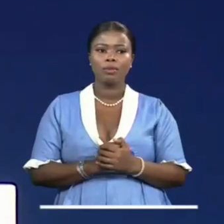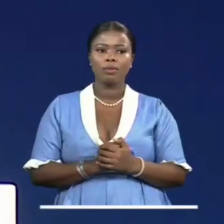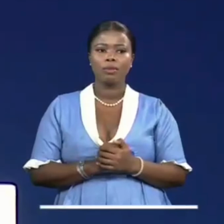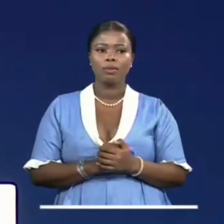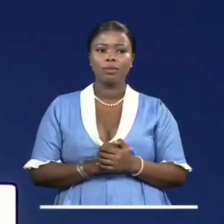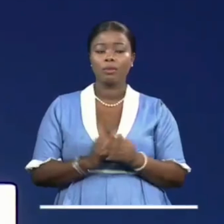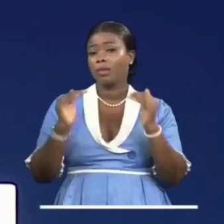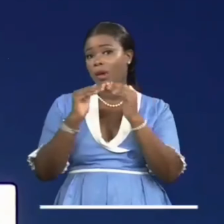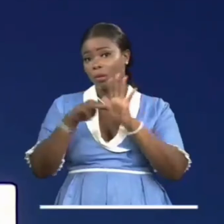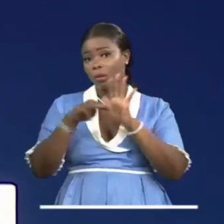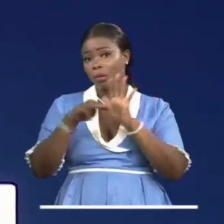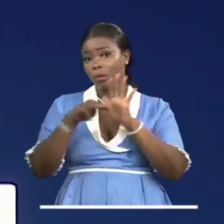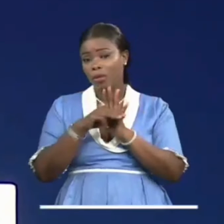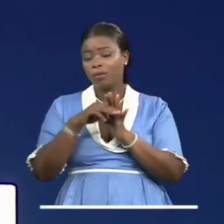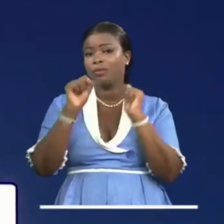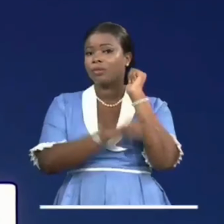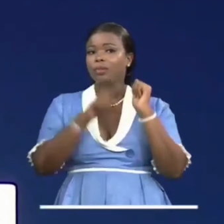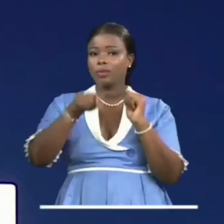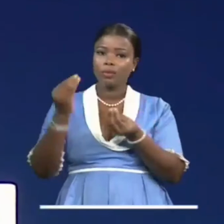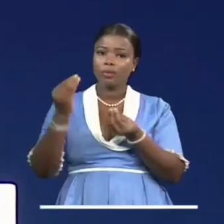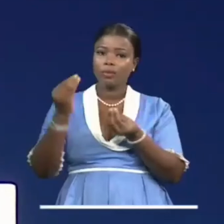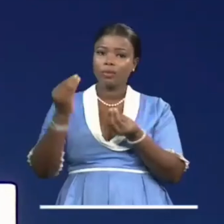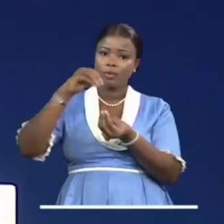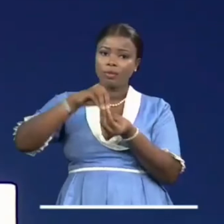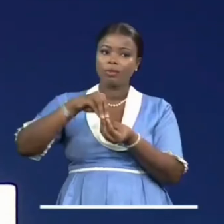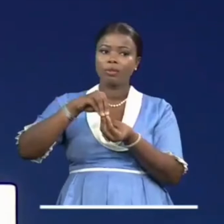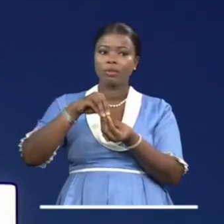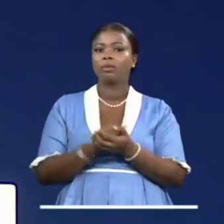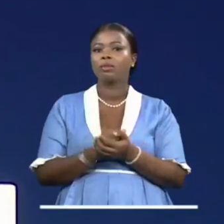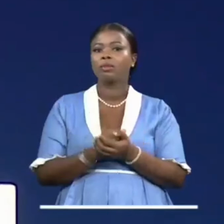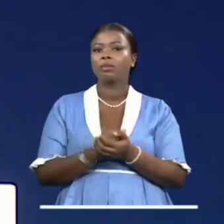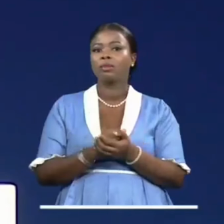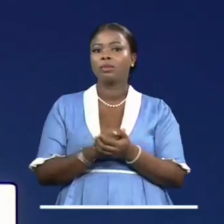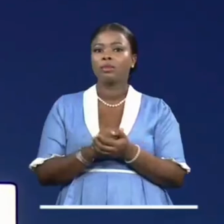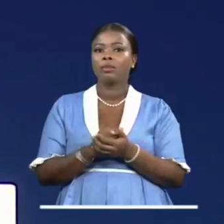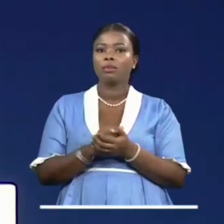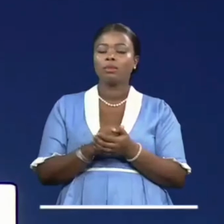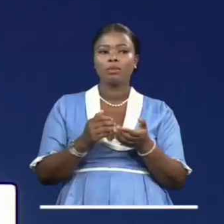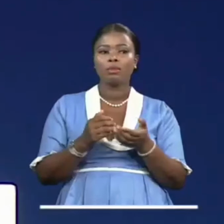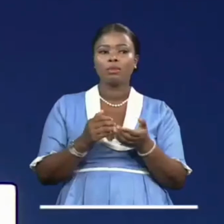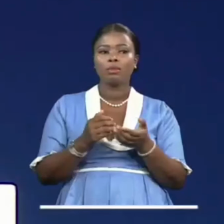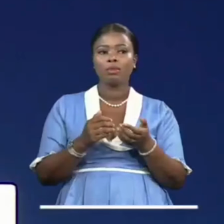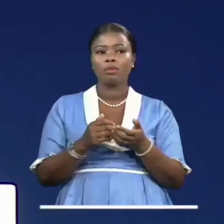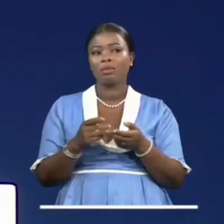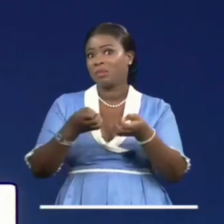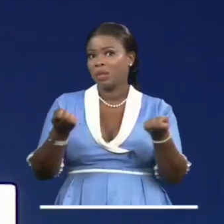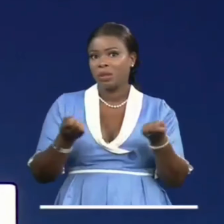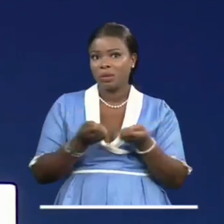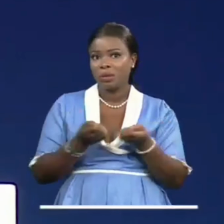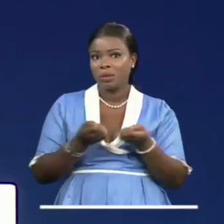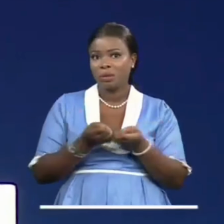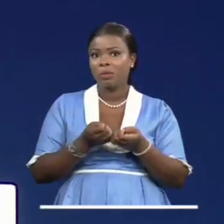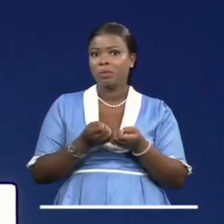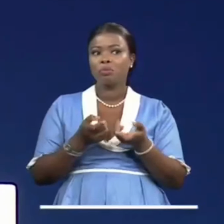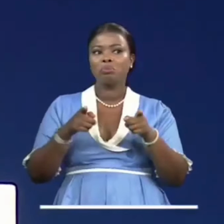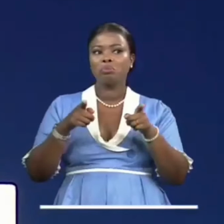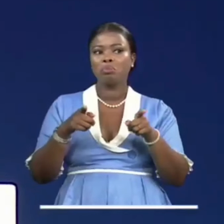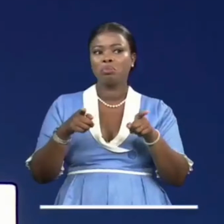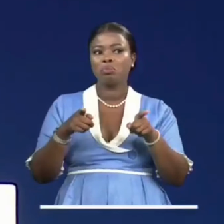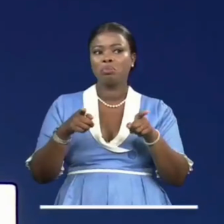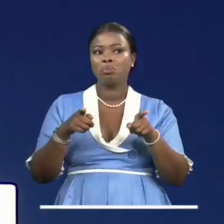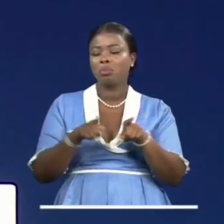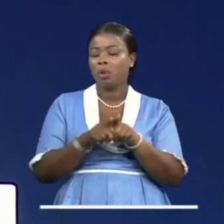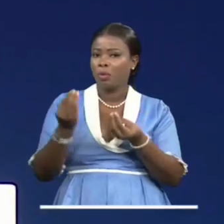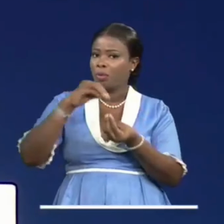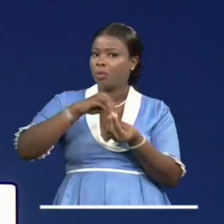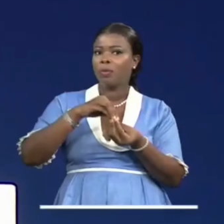également le Sénégal doit renforcer la problématique de l'assaainissement nous devons renforcer la l'assainissement qui est un fléo dans toutes les villes de ce pays nous devons augmenter